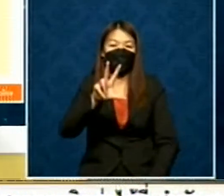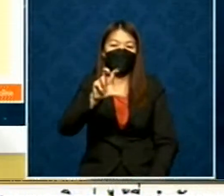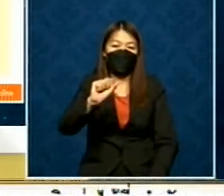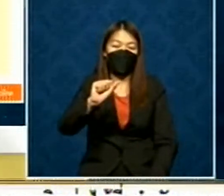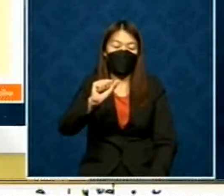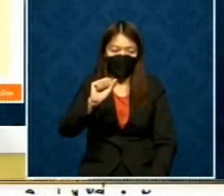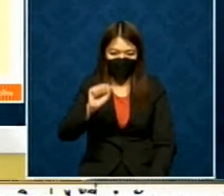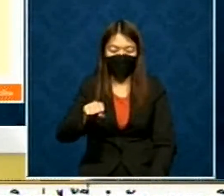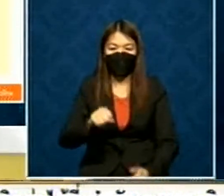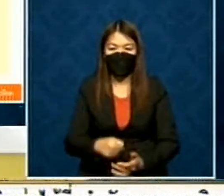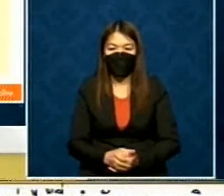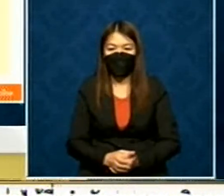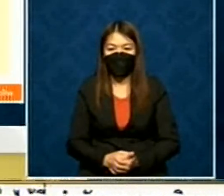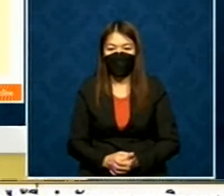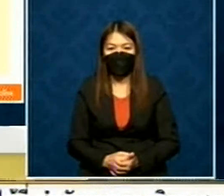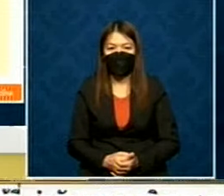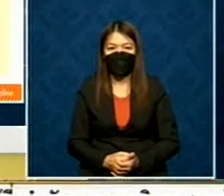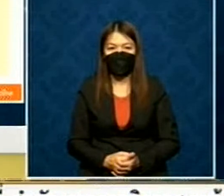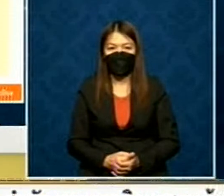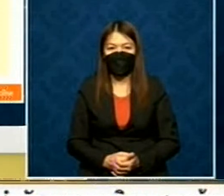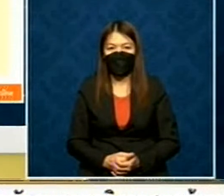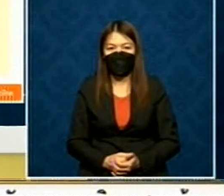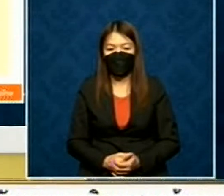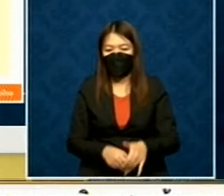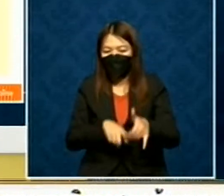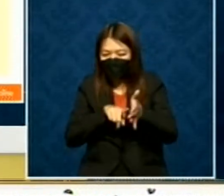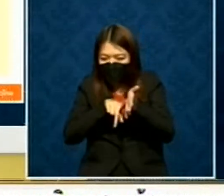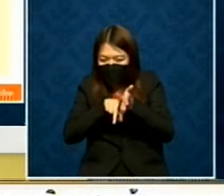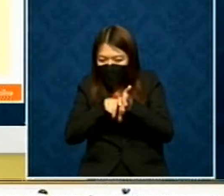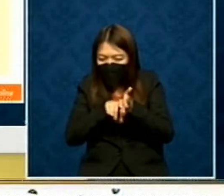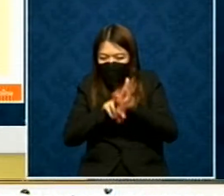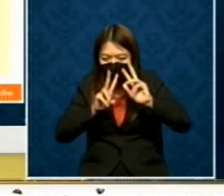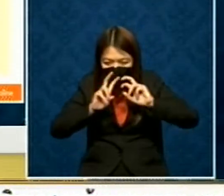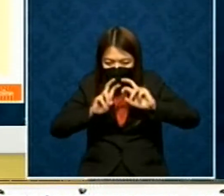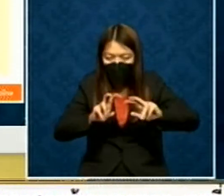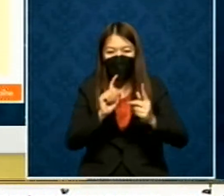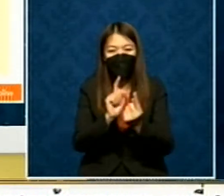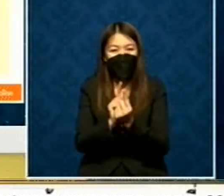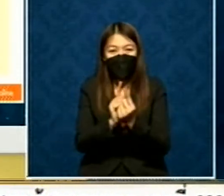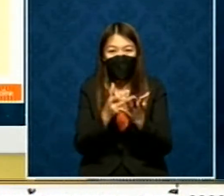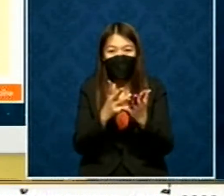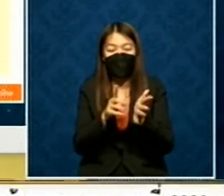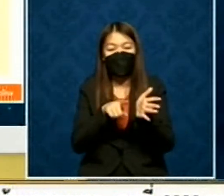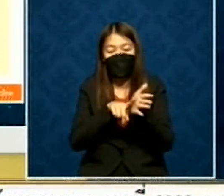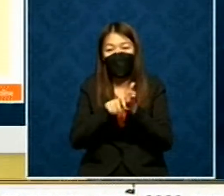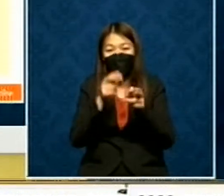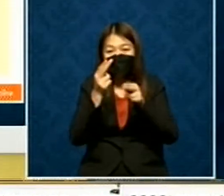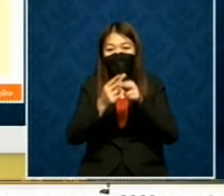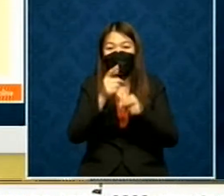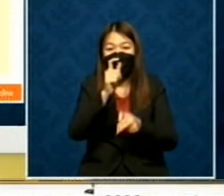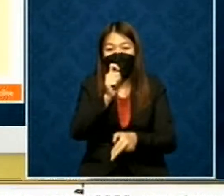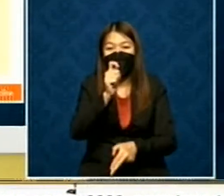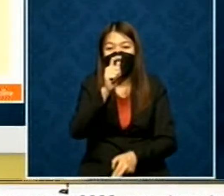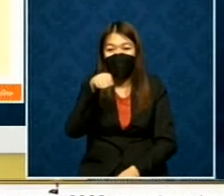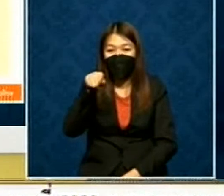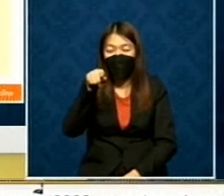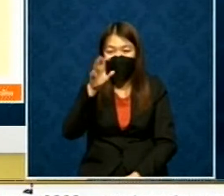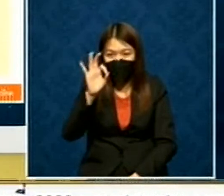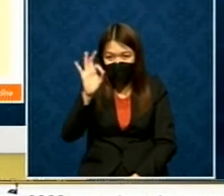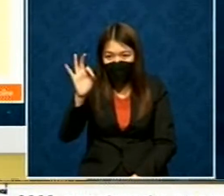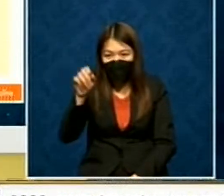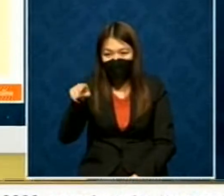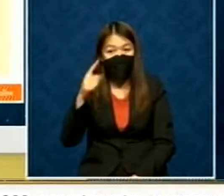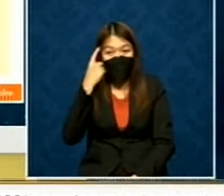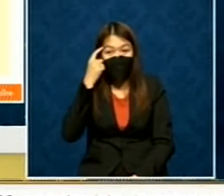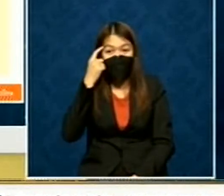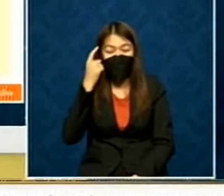ไม่มีสักตัวหนเลยเหรที่เจอ ASF และบอกวเปการทำลหมด้วยโลกเพิสท่านประทานครั กอนหน้าปี 62